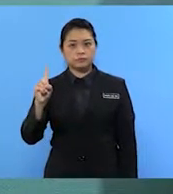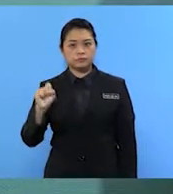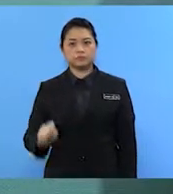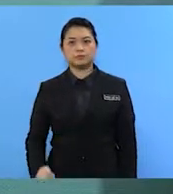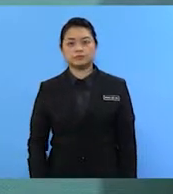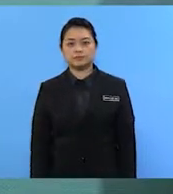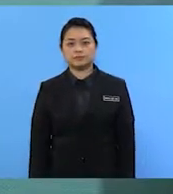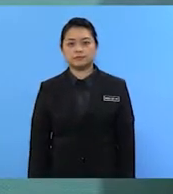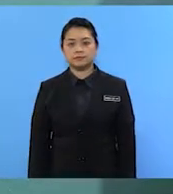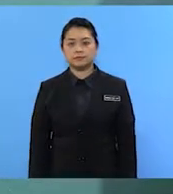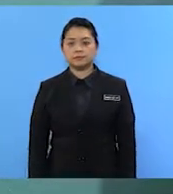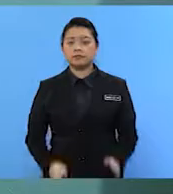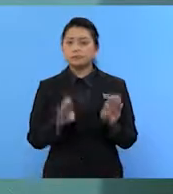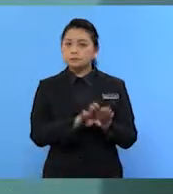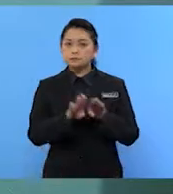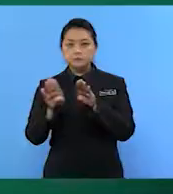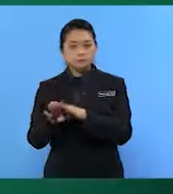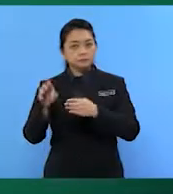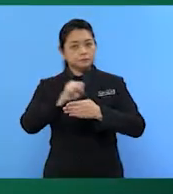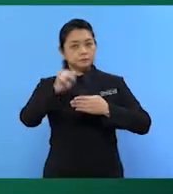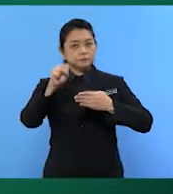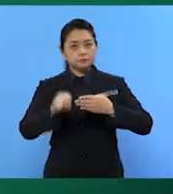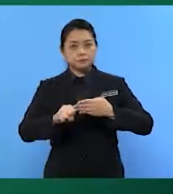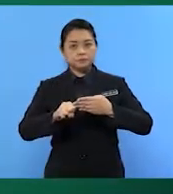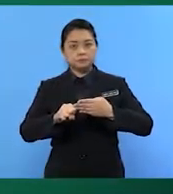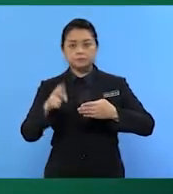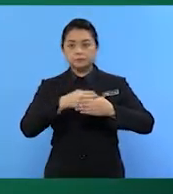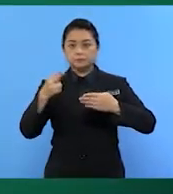1. Sebagai kesimpulan,